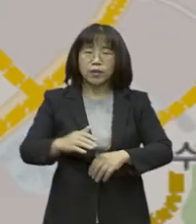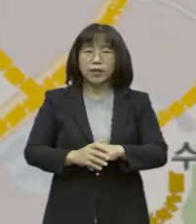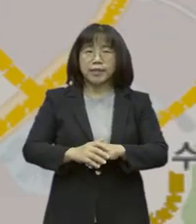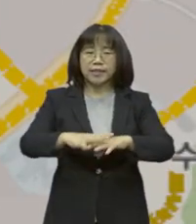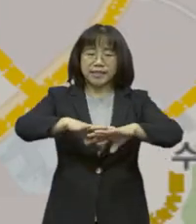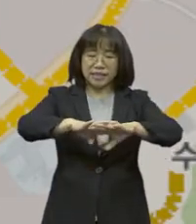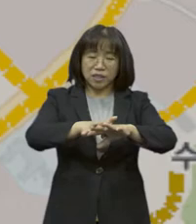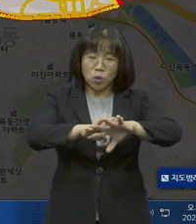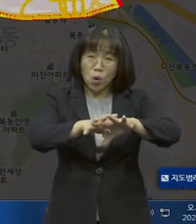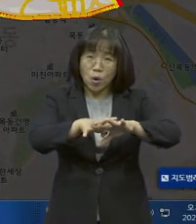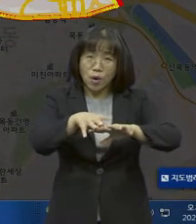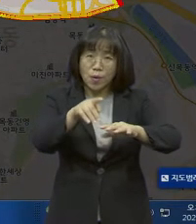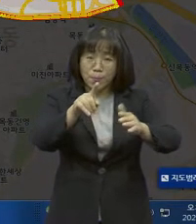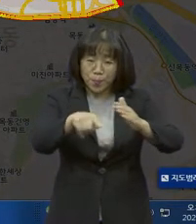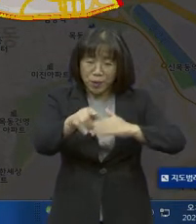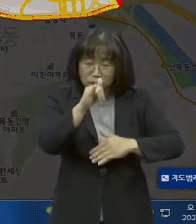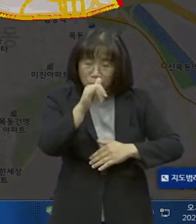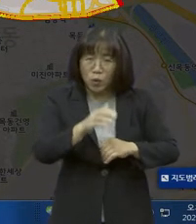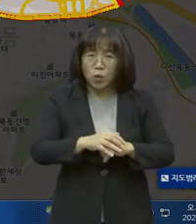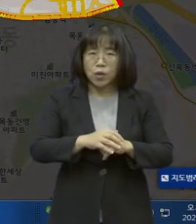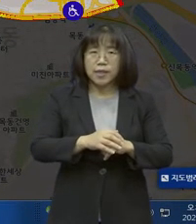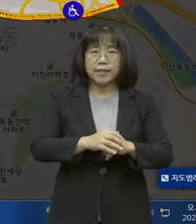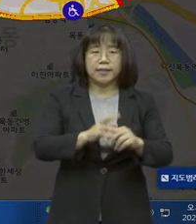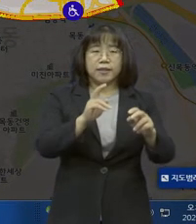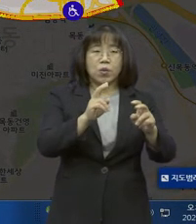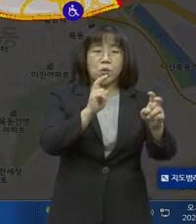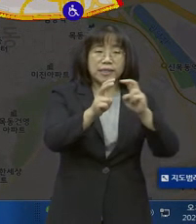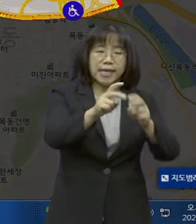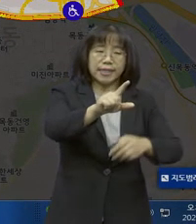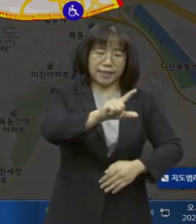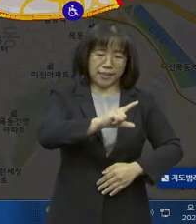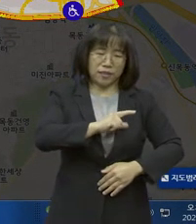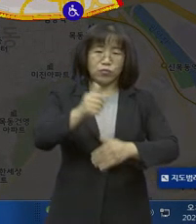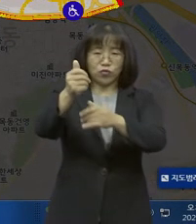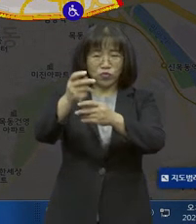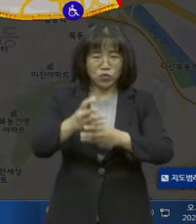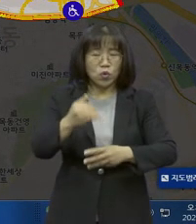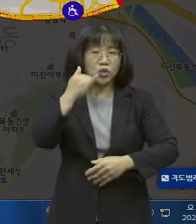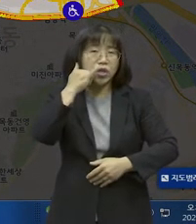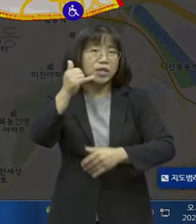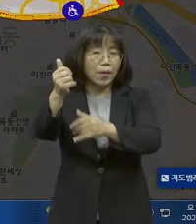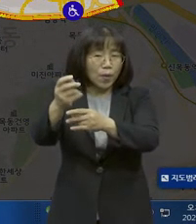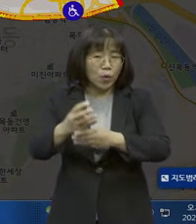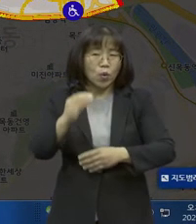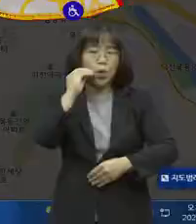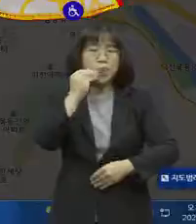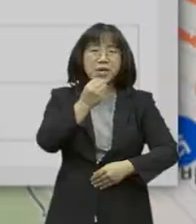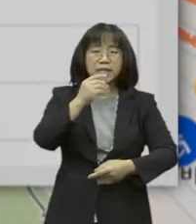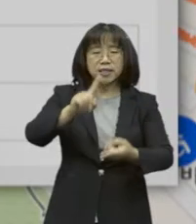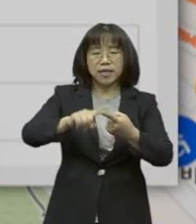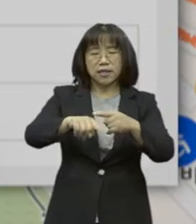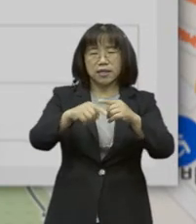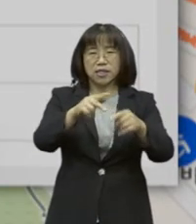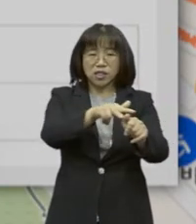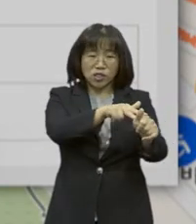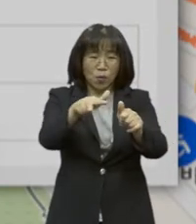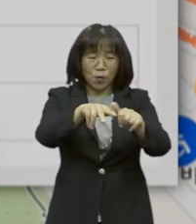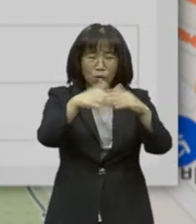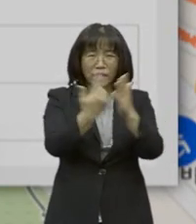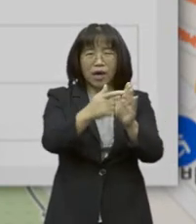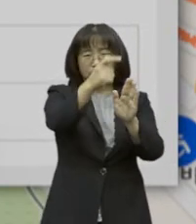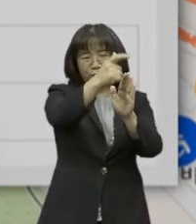등이 지도상에 표시 되고 상호명 주소 연락처 홈페이지 등 다양한 정보를 쉽게 확인할 수